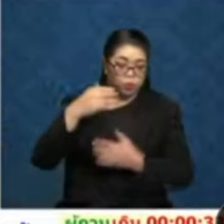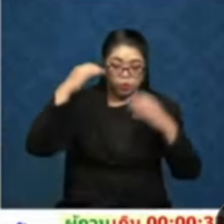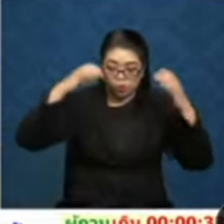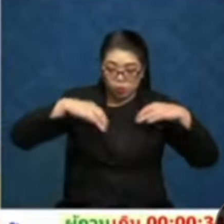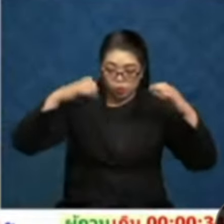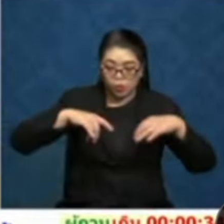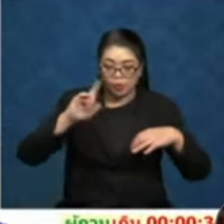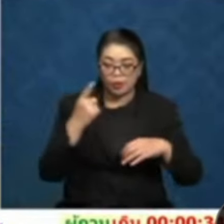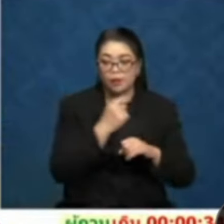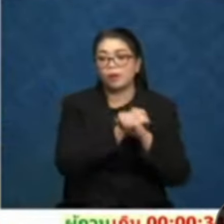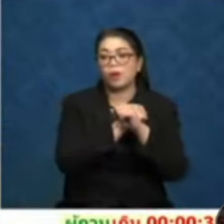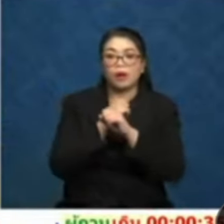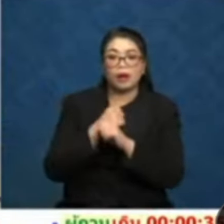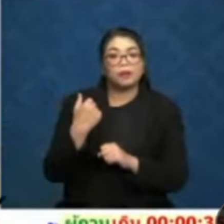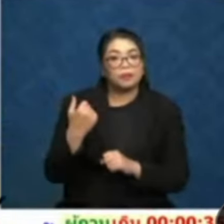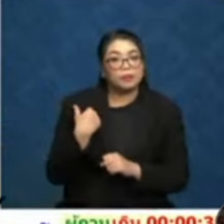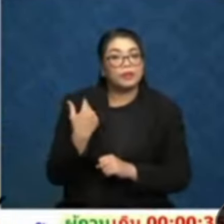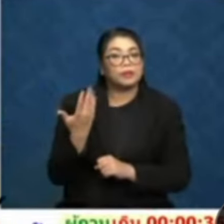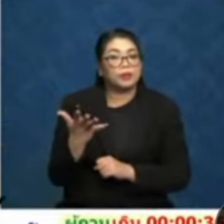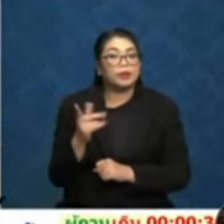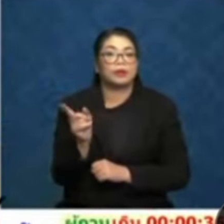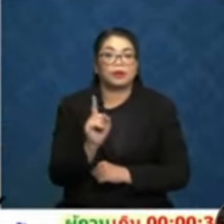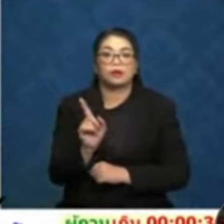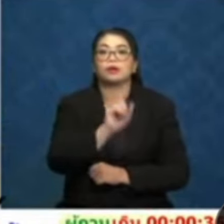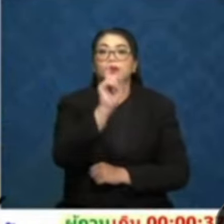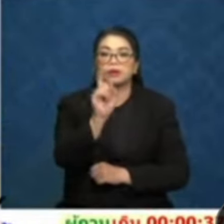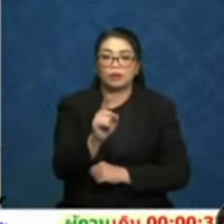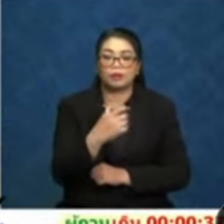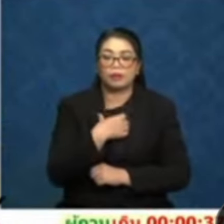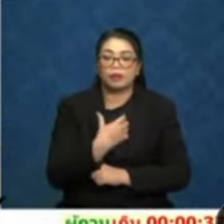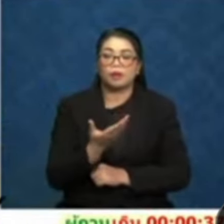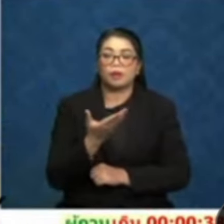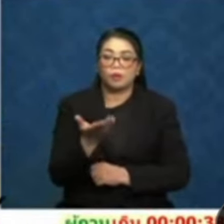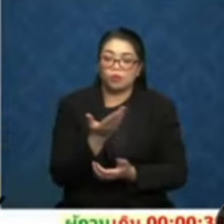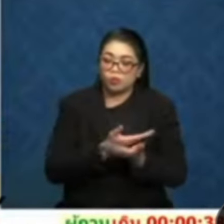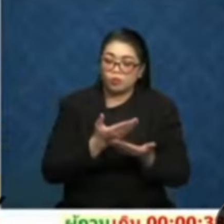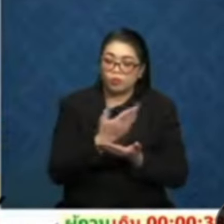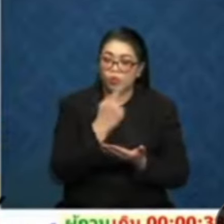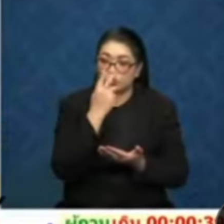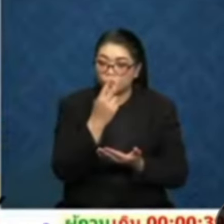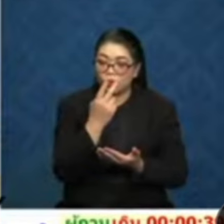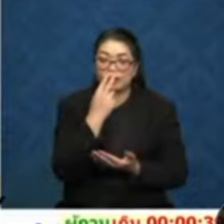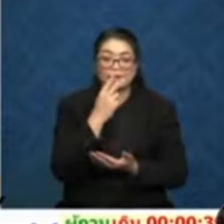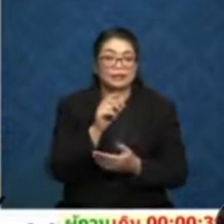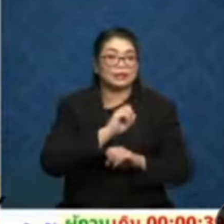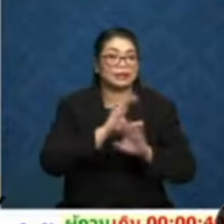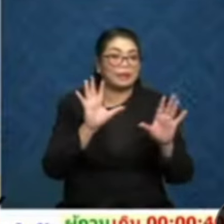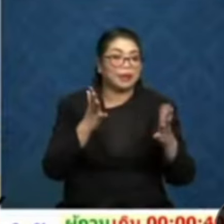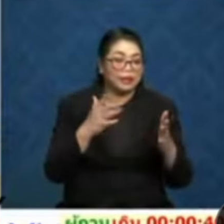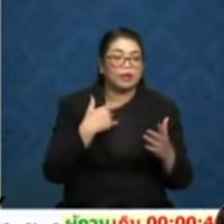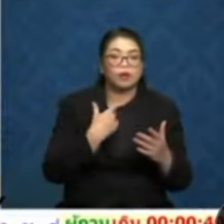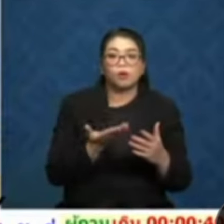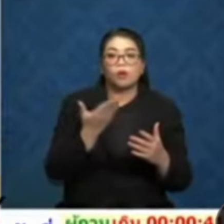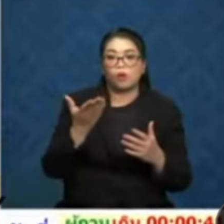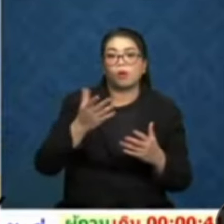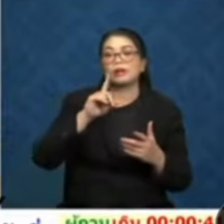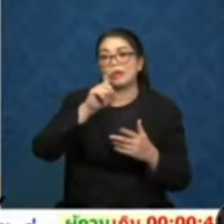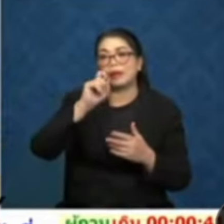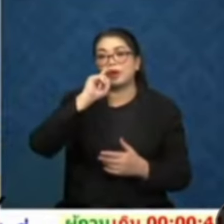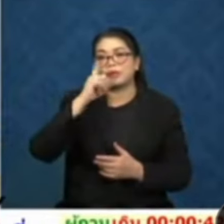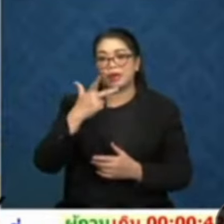ระยะกลางและระยะยาวก่อนที่ครั้งที่ 3ถ้ามีส่วนที่ท่านรัฐมนตรีอาจจะยังตอบไม่ชัดเจนแลผมเหลือเวลาอาจจะขอถามเก็บตกสักเล็กน้อยนะครับท่าน